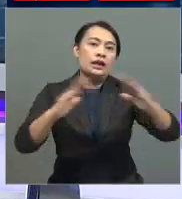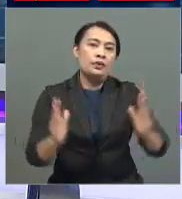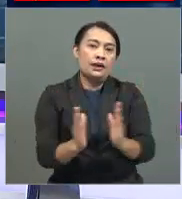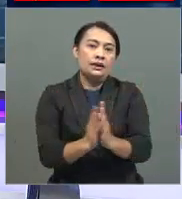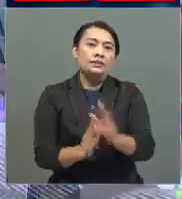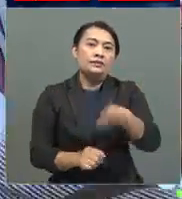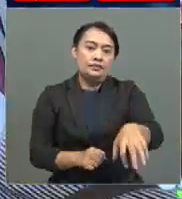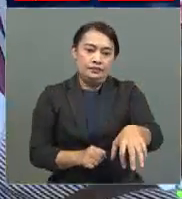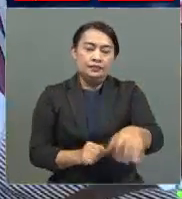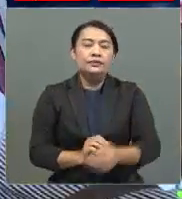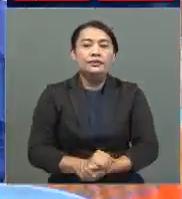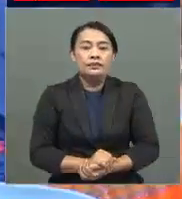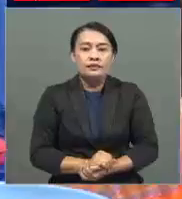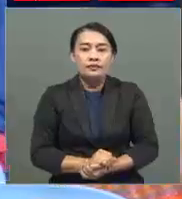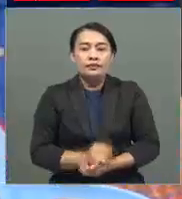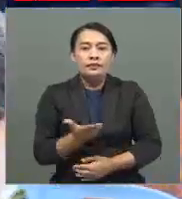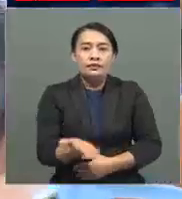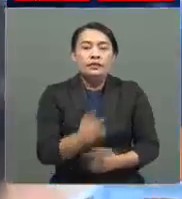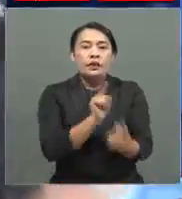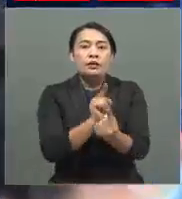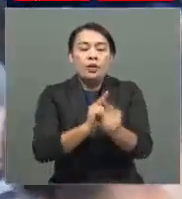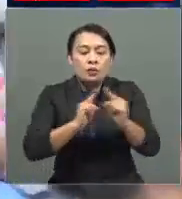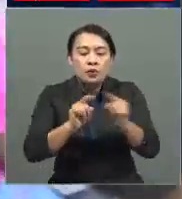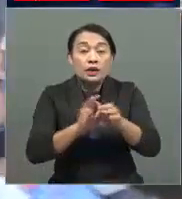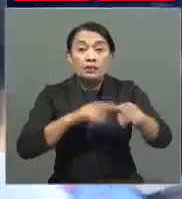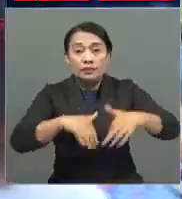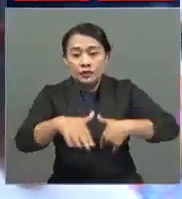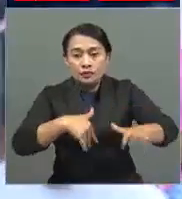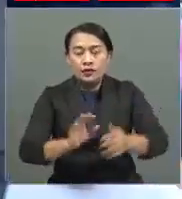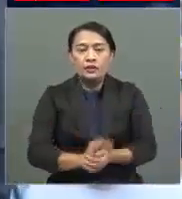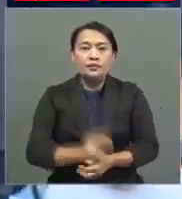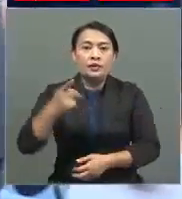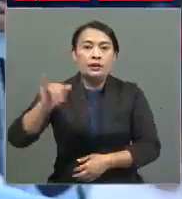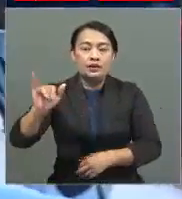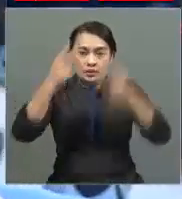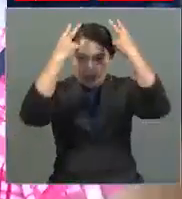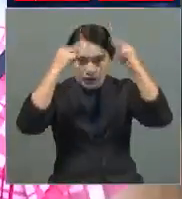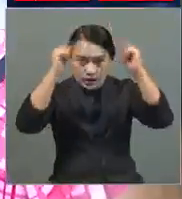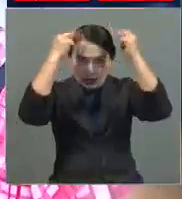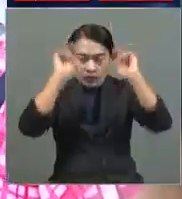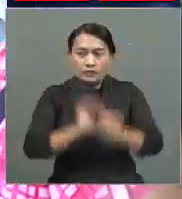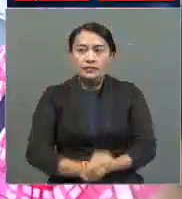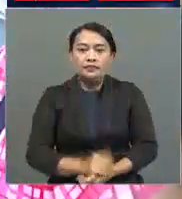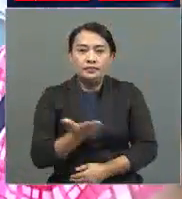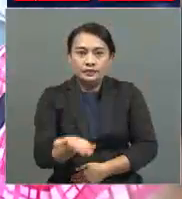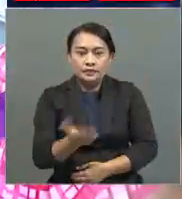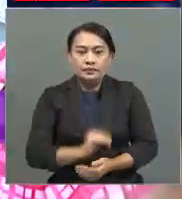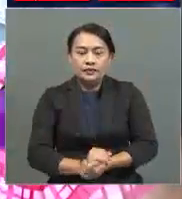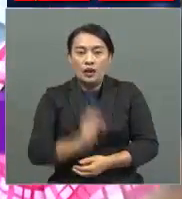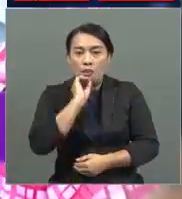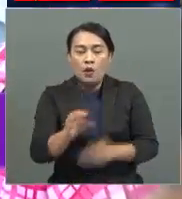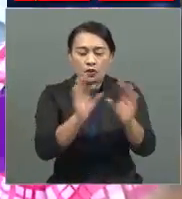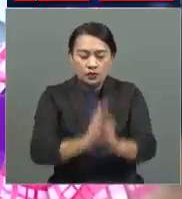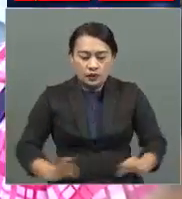ยค่ะโดยช่วงหนึ่งของการพบปะพูดคุยกับชาวบ้านนะคะพลเอกประยุทธ์จันทร์โอชานายกรัฐมนตรีค่ะก็ได้เน้นย้